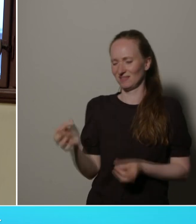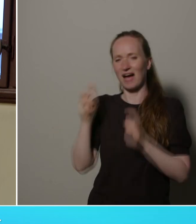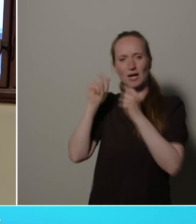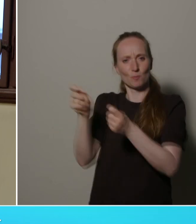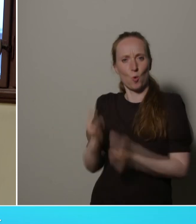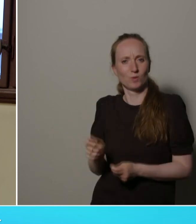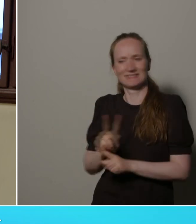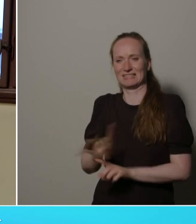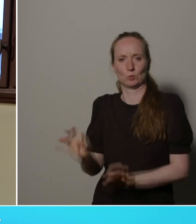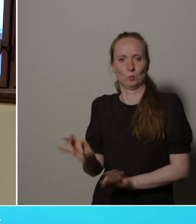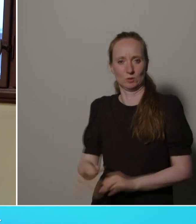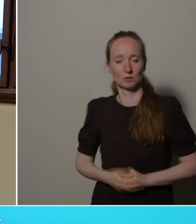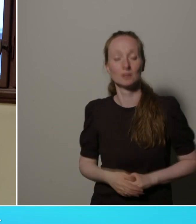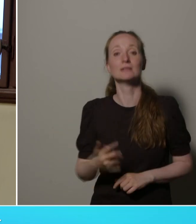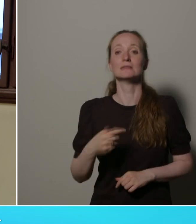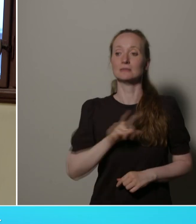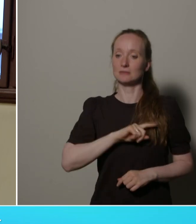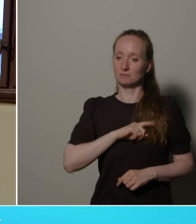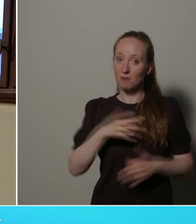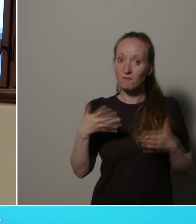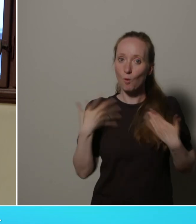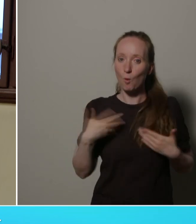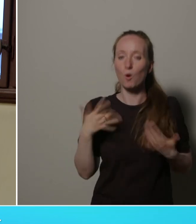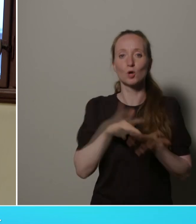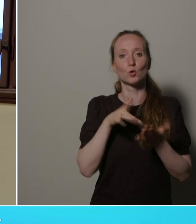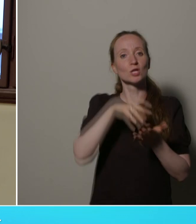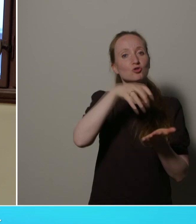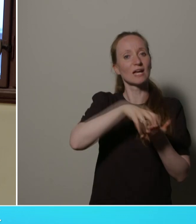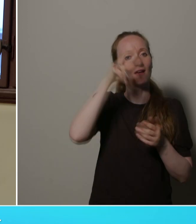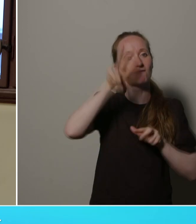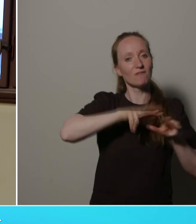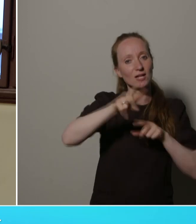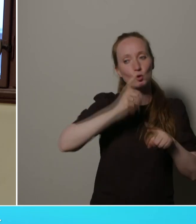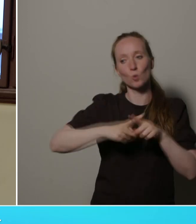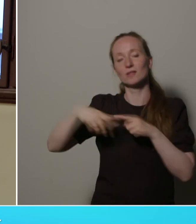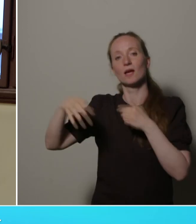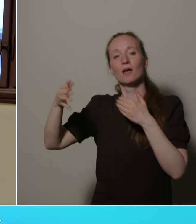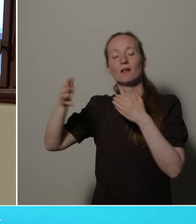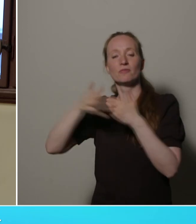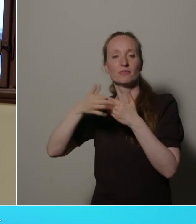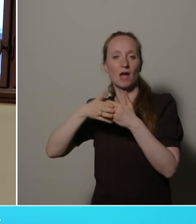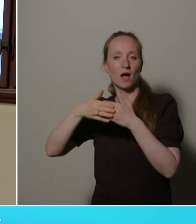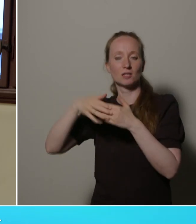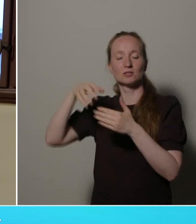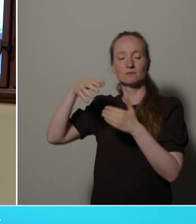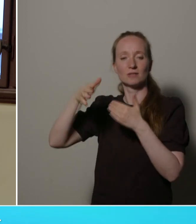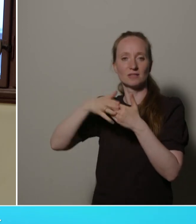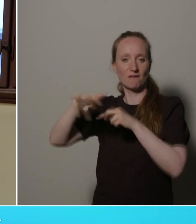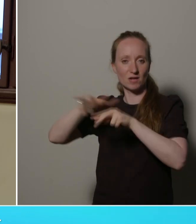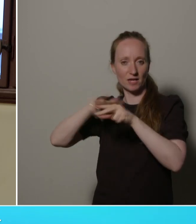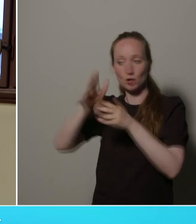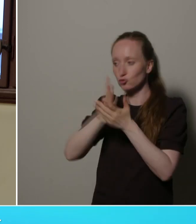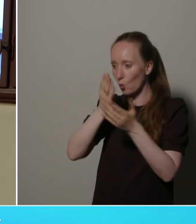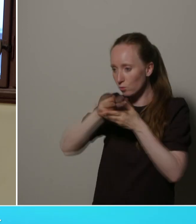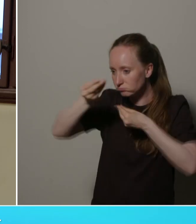Ich bin auch sehr erfreut darüber, dass tatsächlich die Stadtverwaltung mit dem Nahverkehr schon in Gespräche gegangen ist und die technische Umsetzung